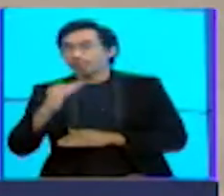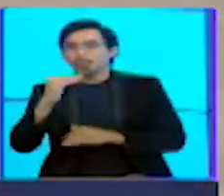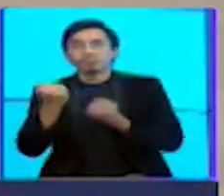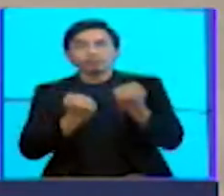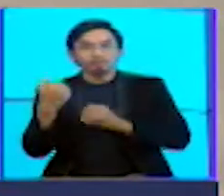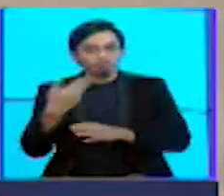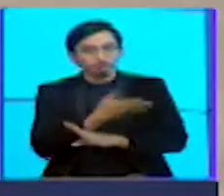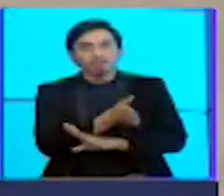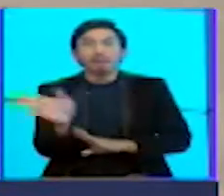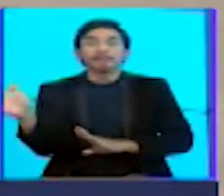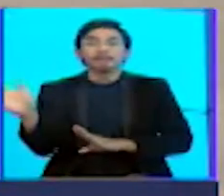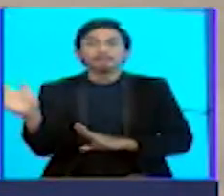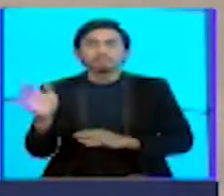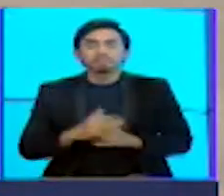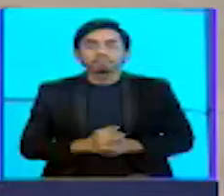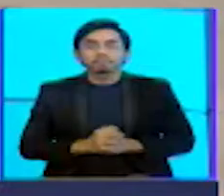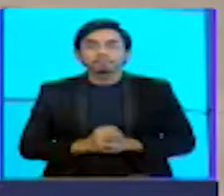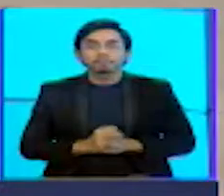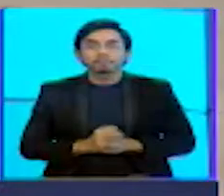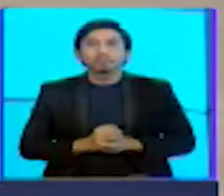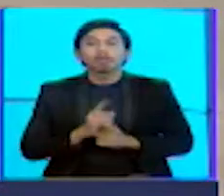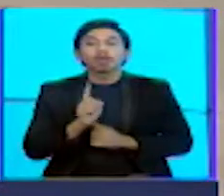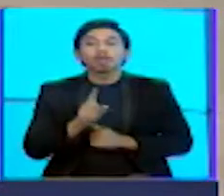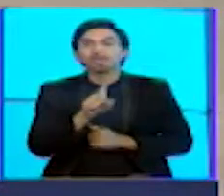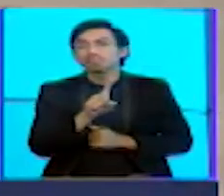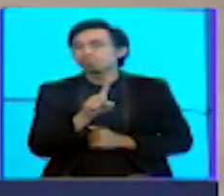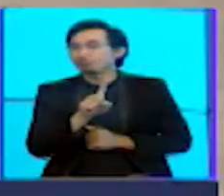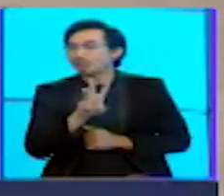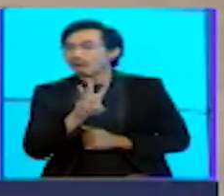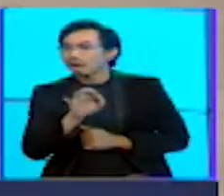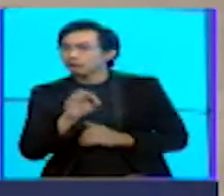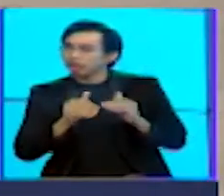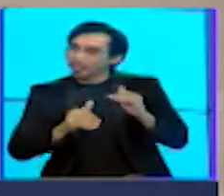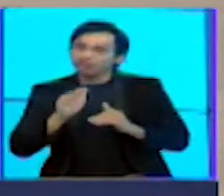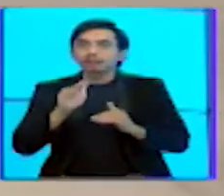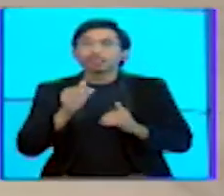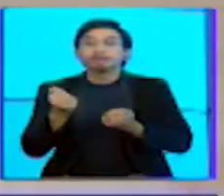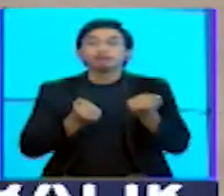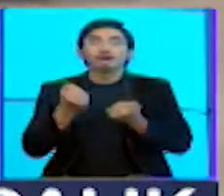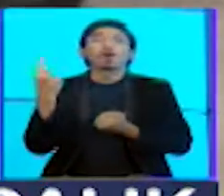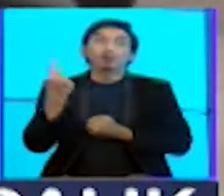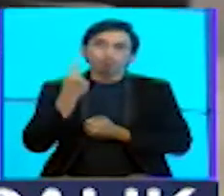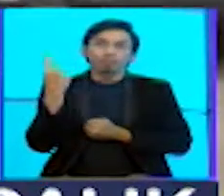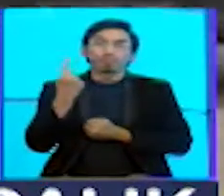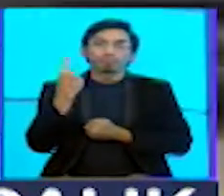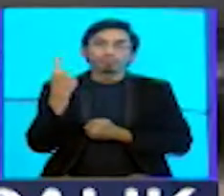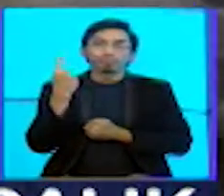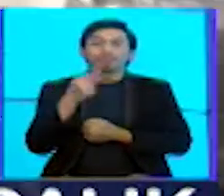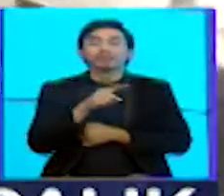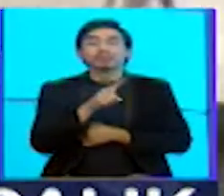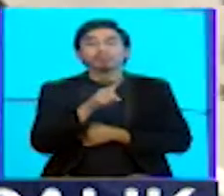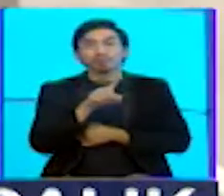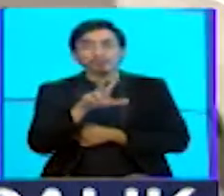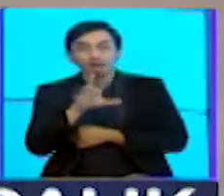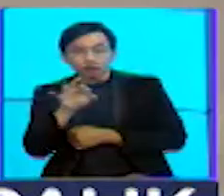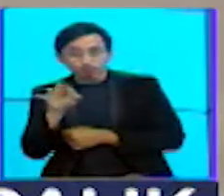kendaraan pribadi. Kemudian ada 1.300 lebih kendaraan umum dan 290 lebih kendaraan